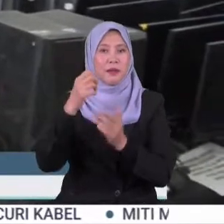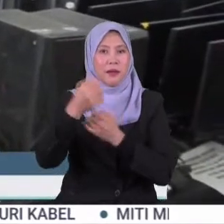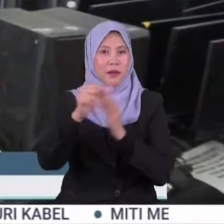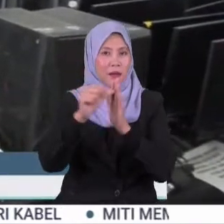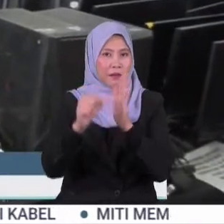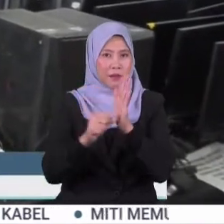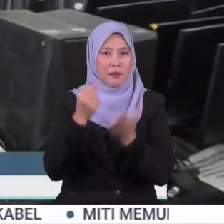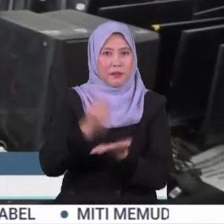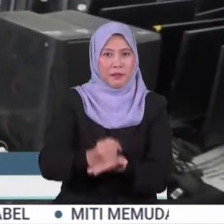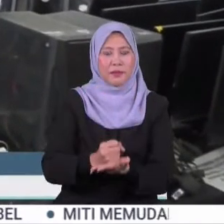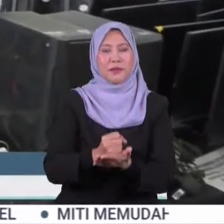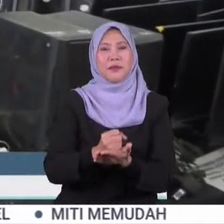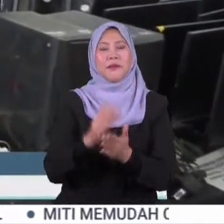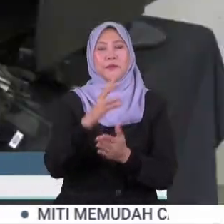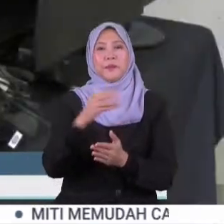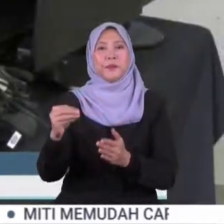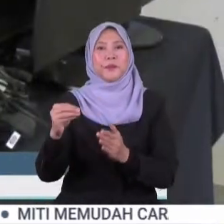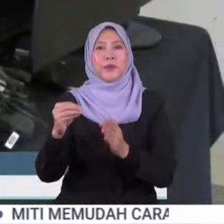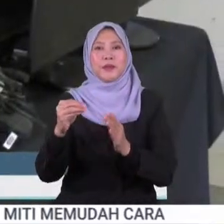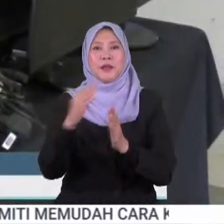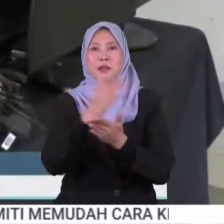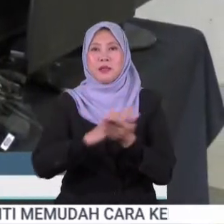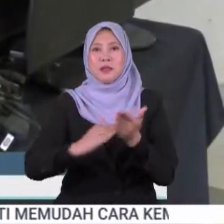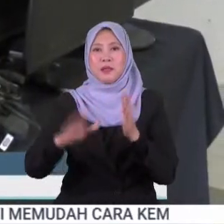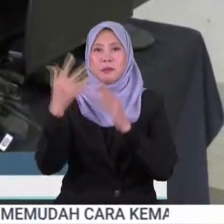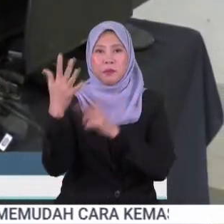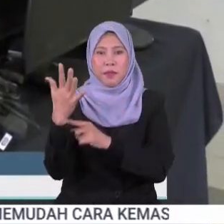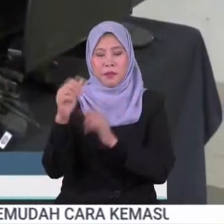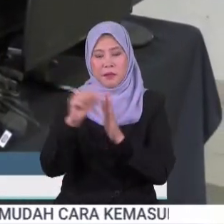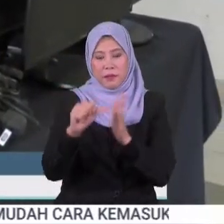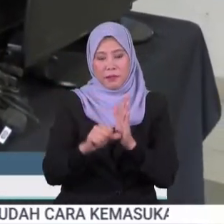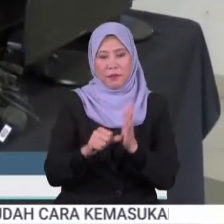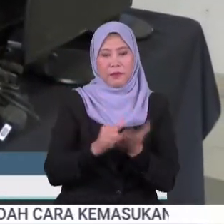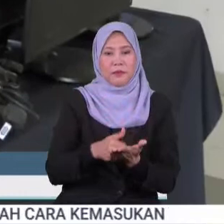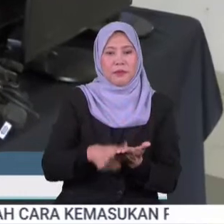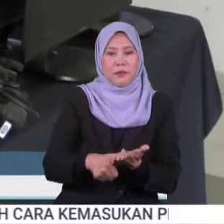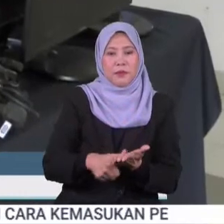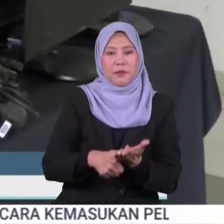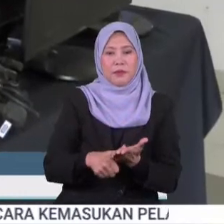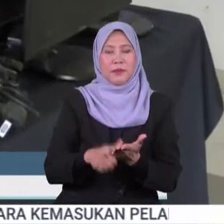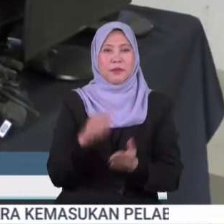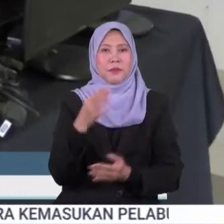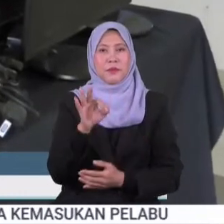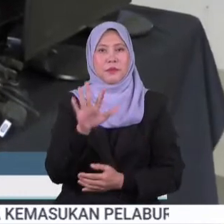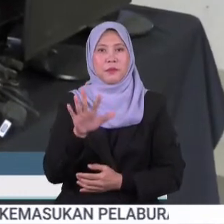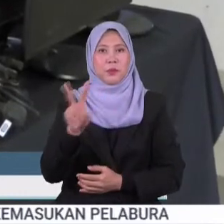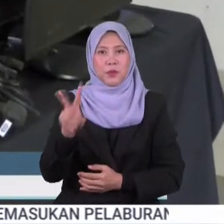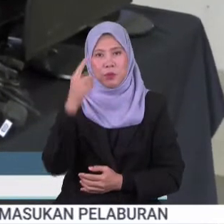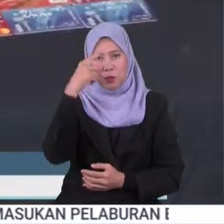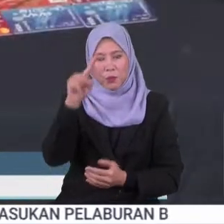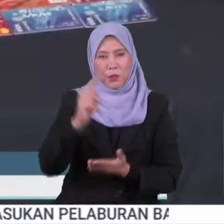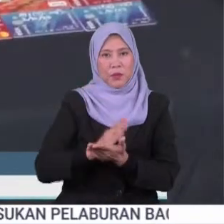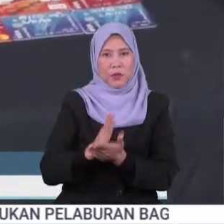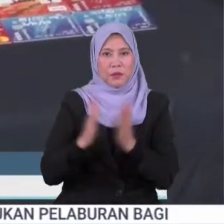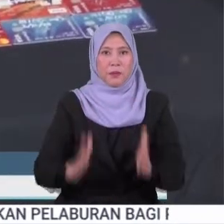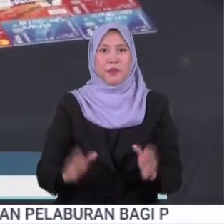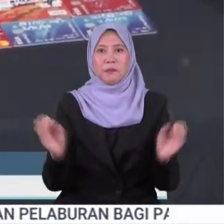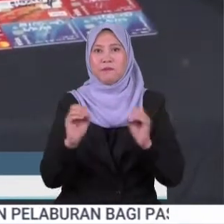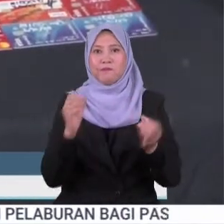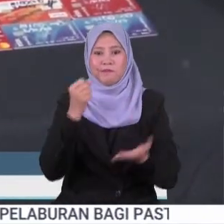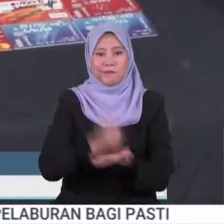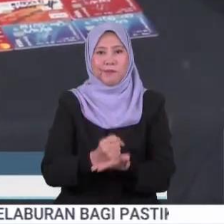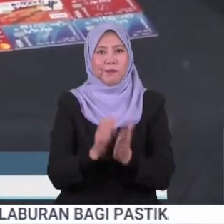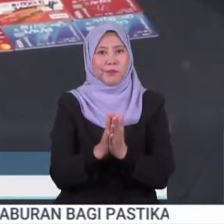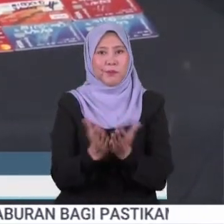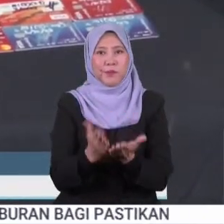Immigration dan Seksyen 15-1-A Akta Dadah Berbahaya 1952 bagi suspek yang tidak memiliki dokumen